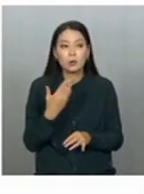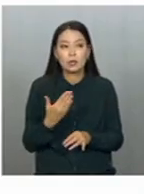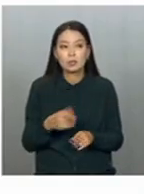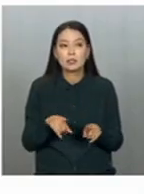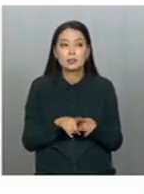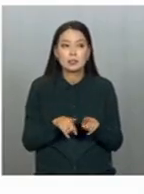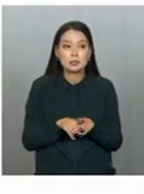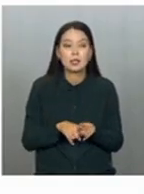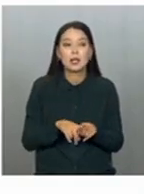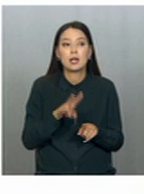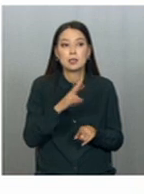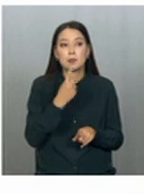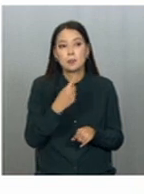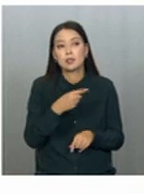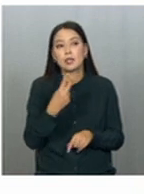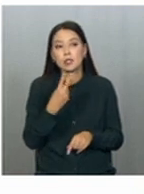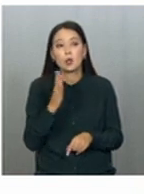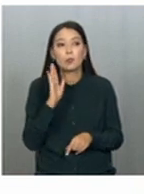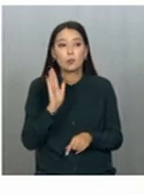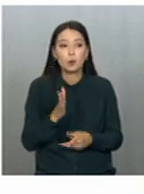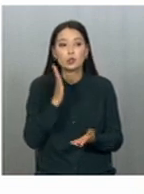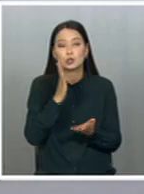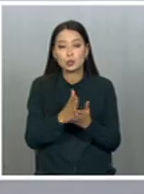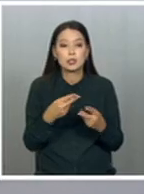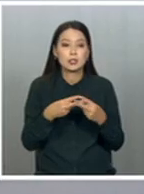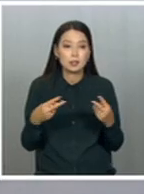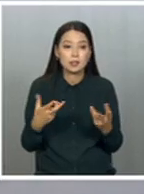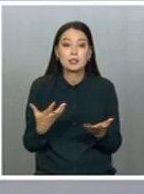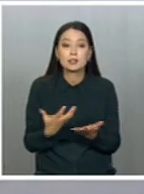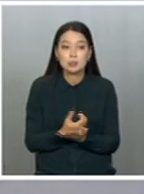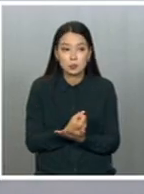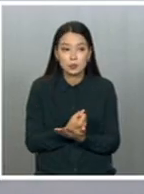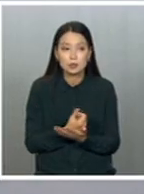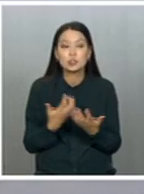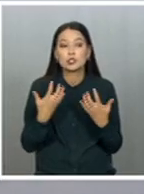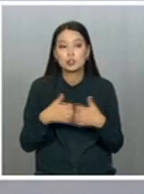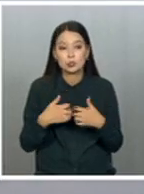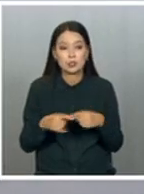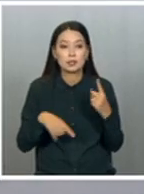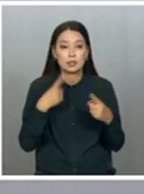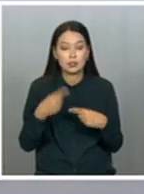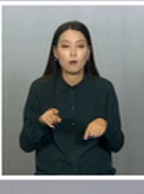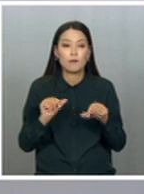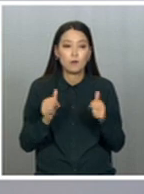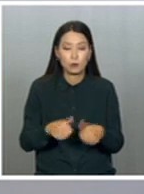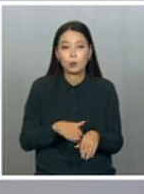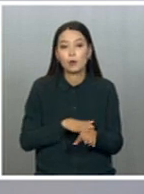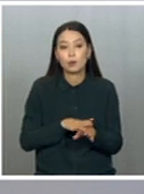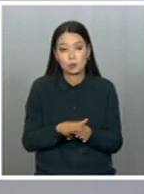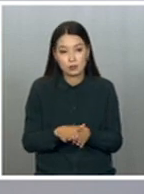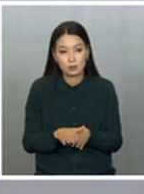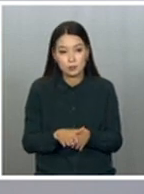минус 2 болатын түзудің теңдеуін табыңыз. Шешу үшін келесі формулаларды пайдаланамыз.